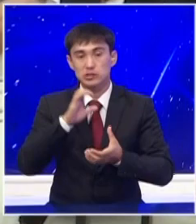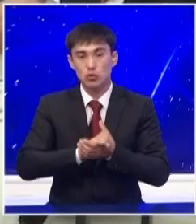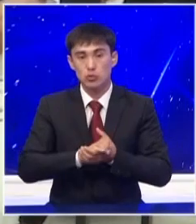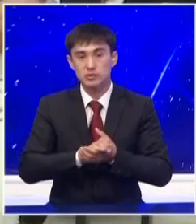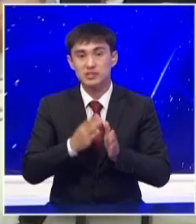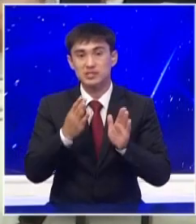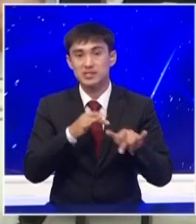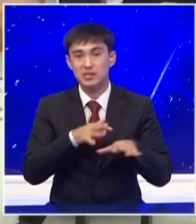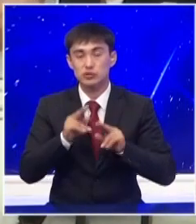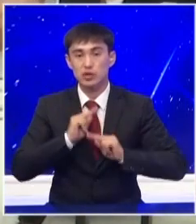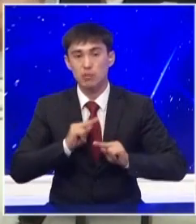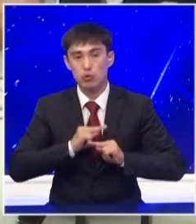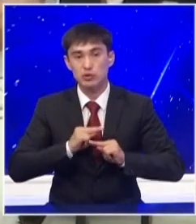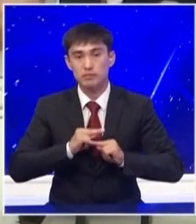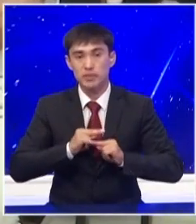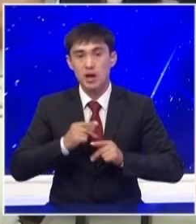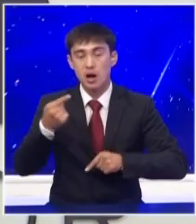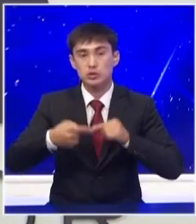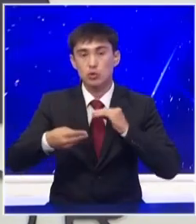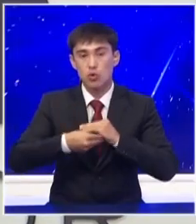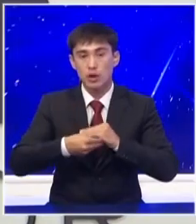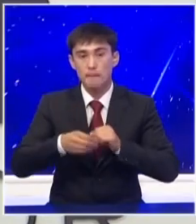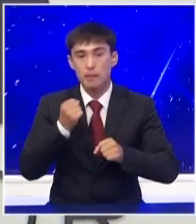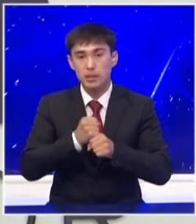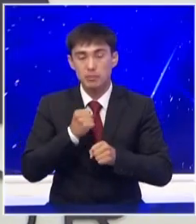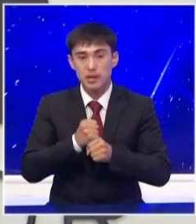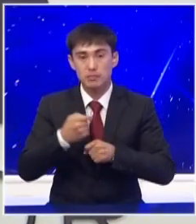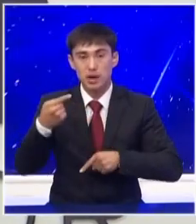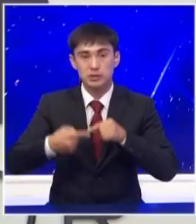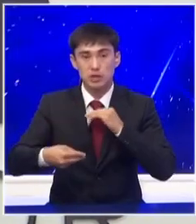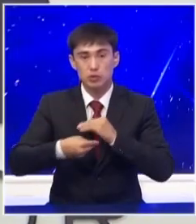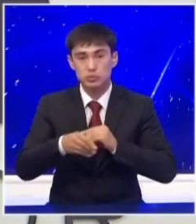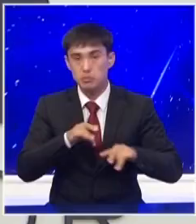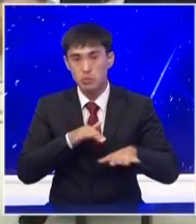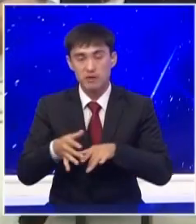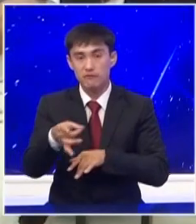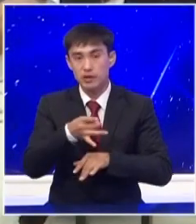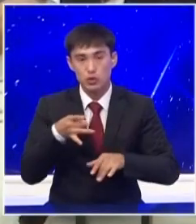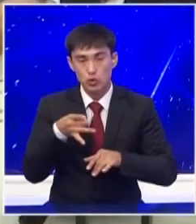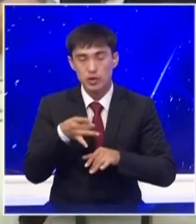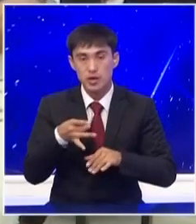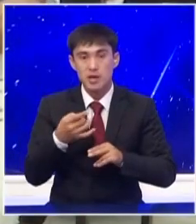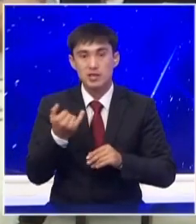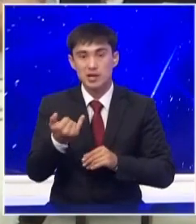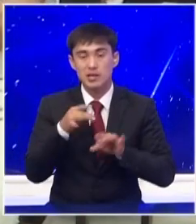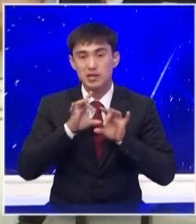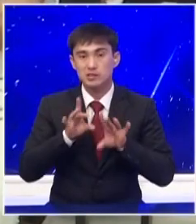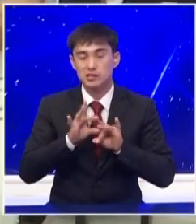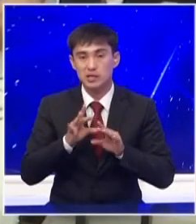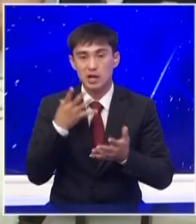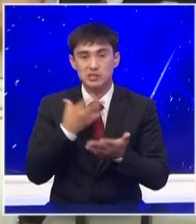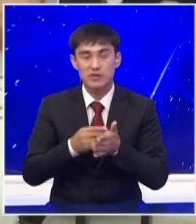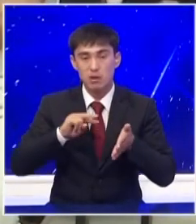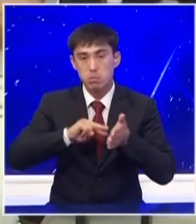ознакомились с деятельностью работы представителей антикора по принимаемым антикоррупционным мерам в регионе. Кроме того, они рассказали о